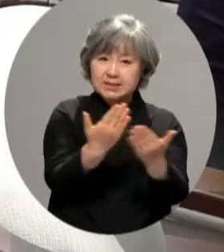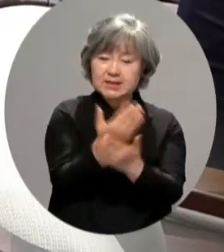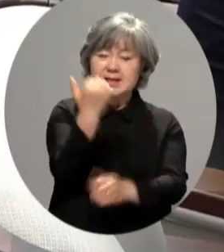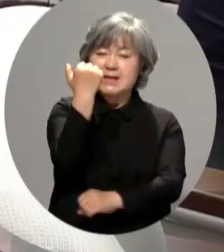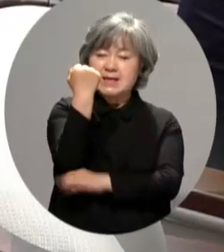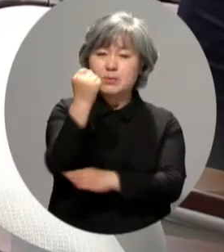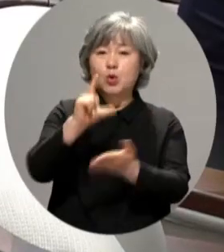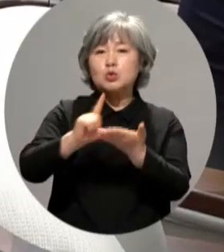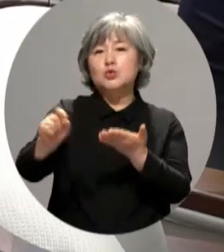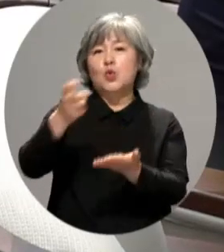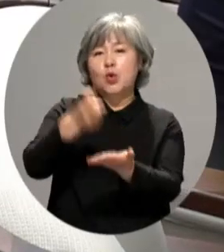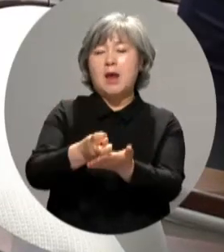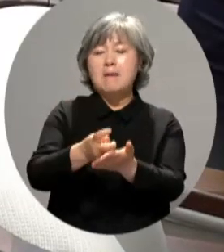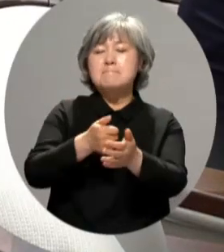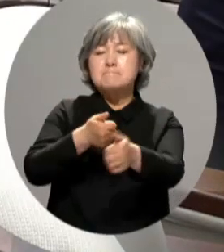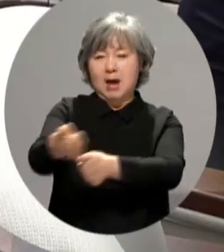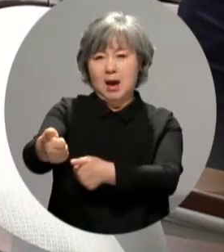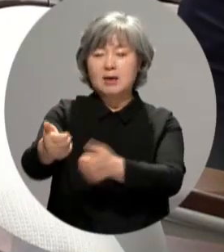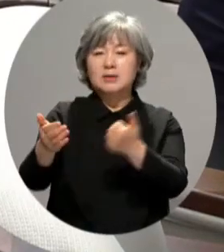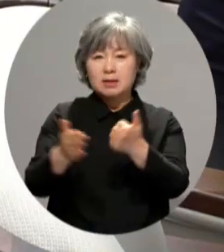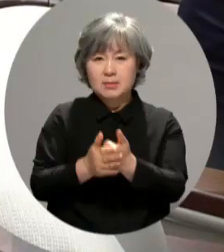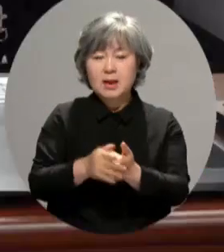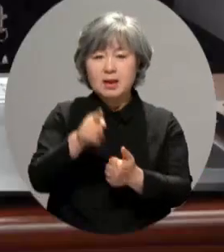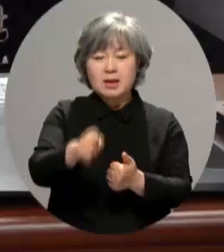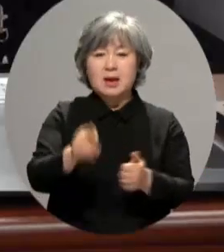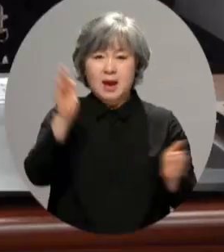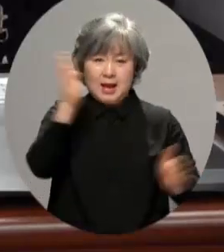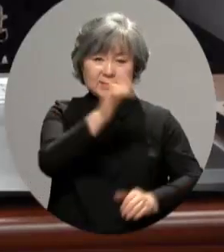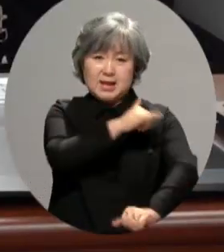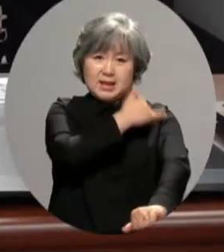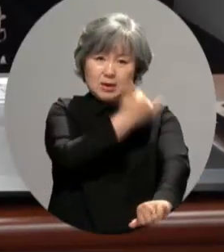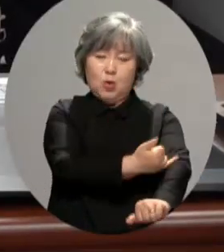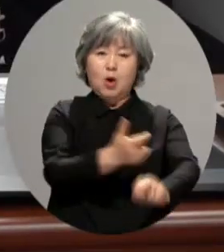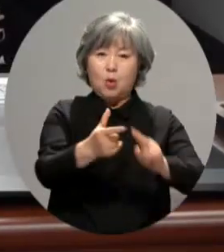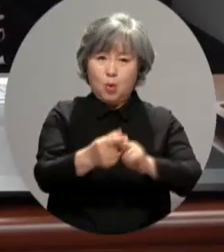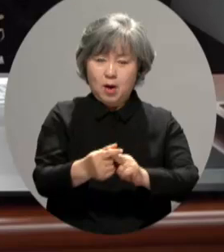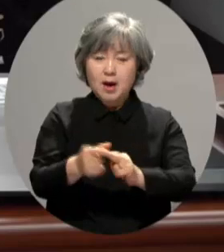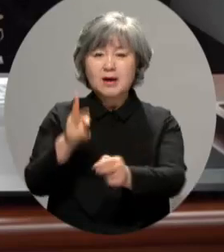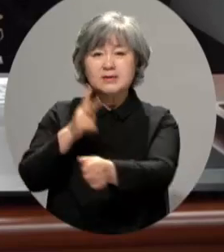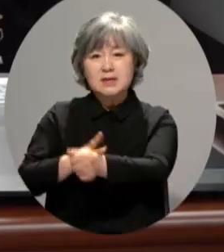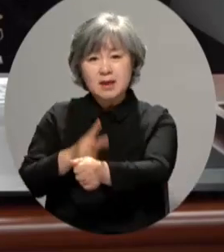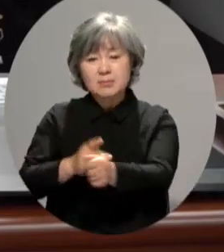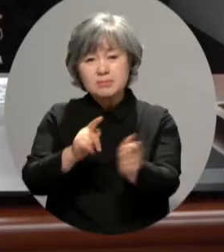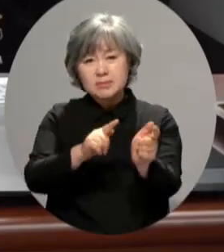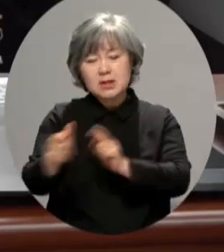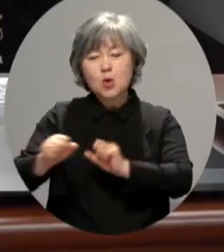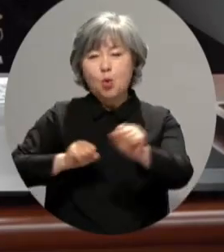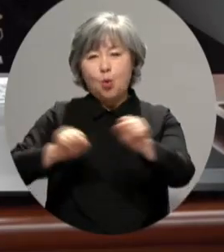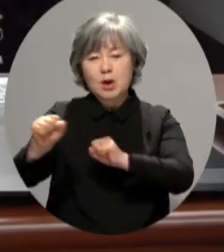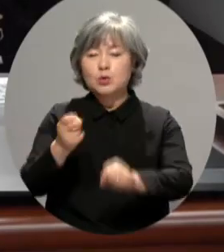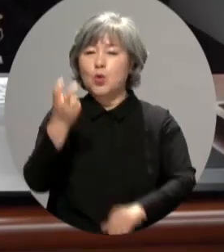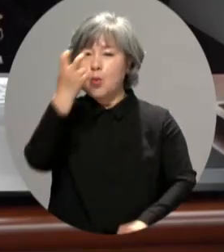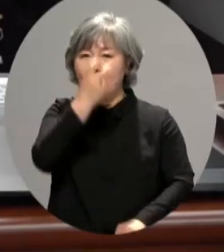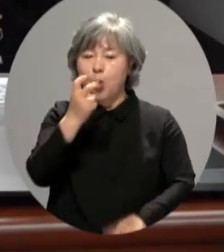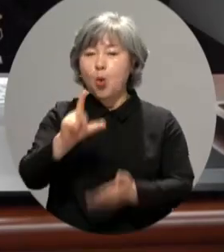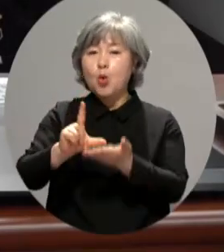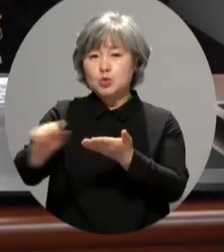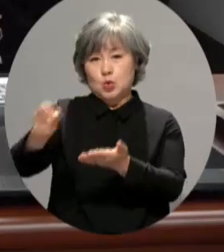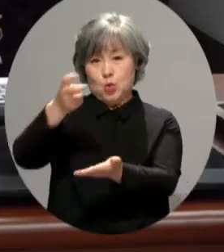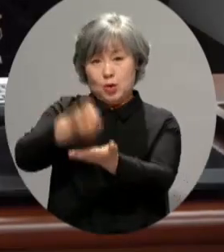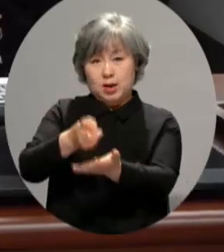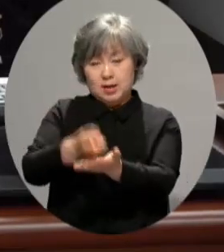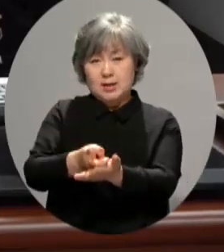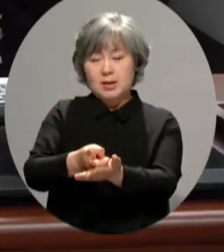조례안을 통과시켰습니다 해당 조례안은 학생 인권조례와 교직원을 위한 교육활동 보호 조례를